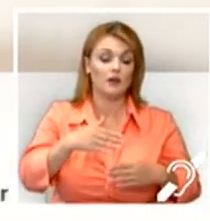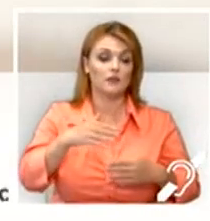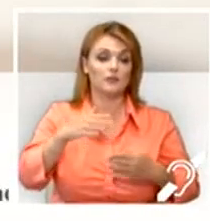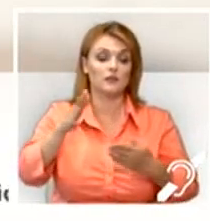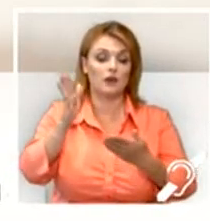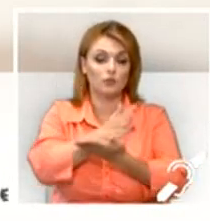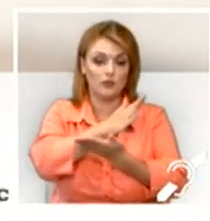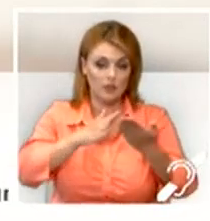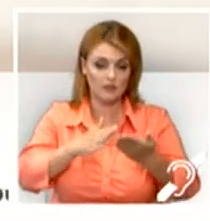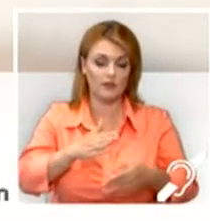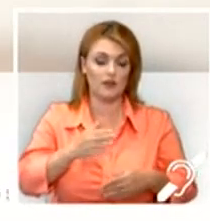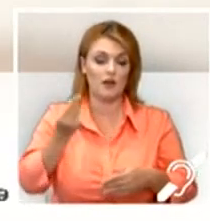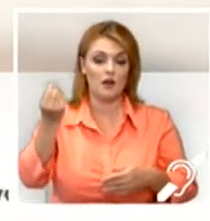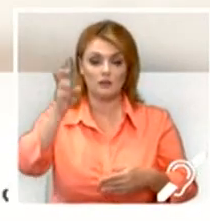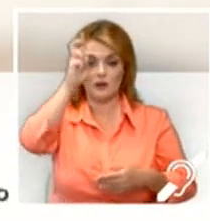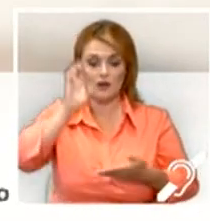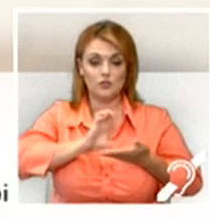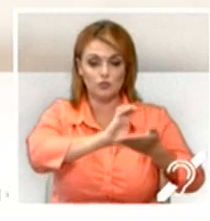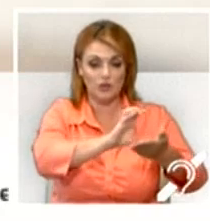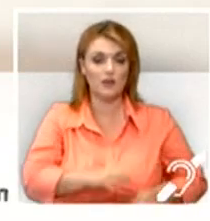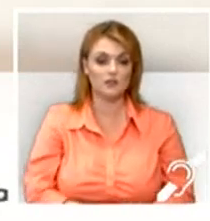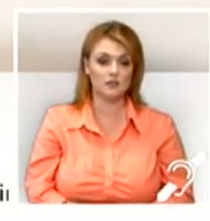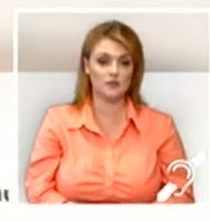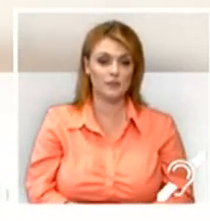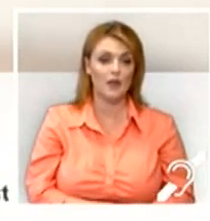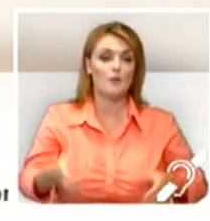Noi, Oamenii Muncii și Cel Liberal, penalizate pentru